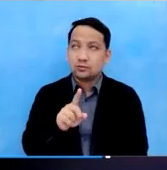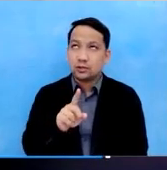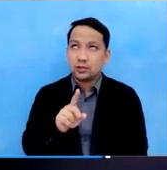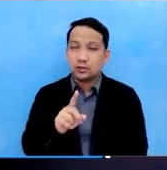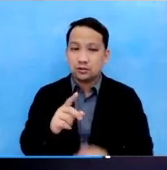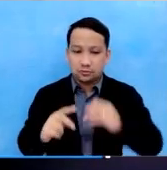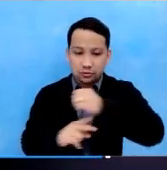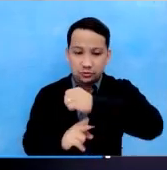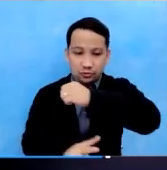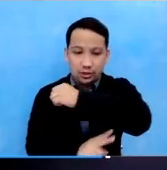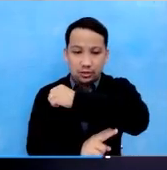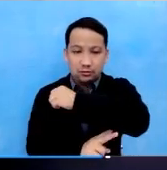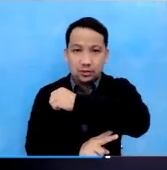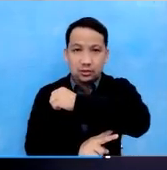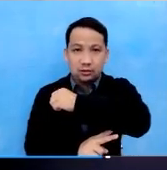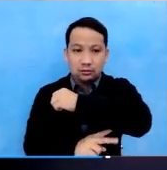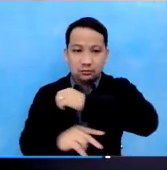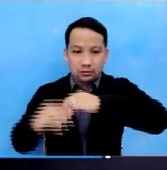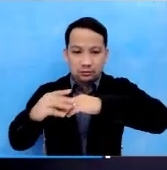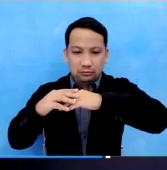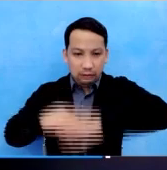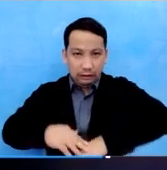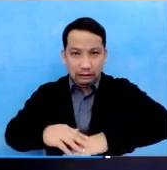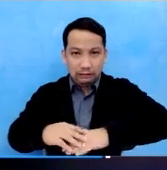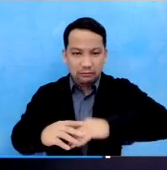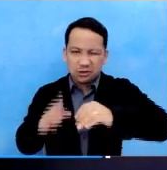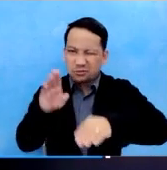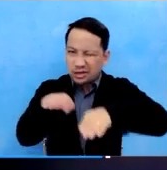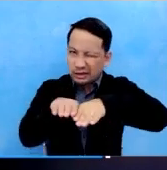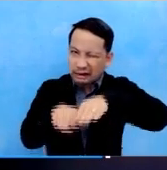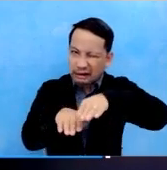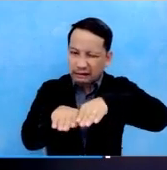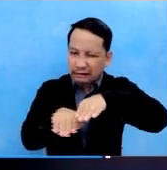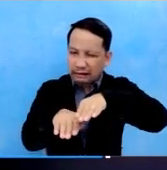medyo nag-crack po kasi, kaya